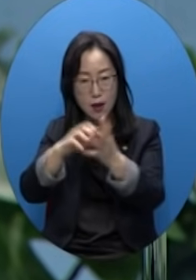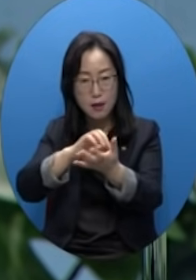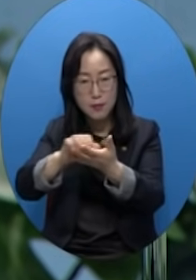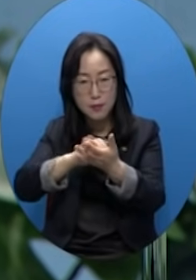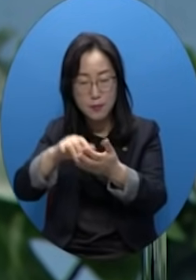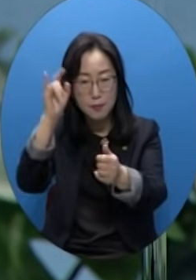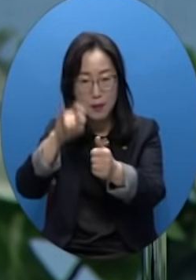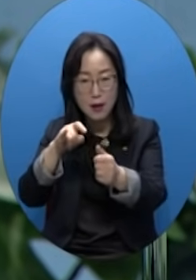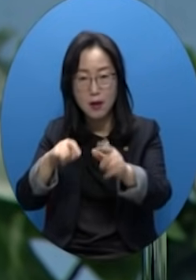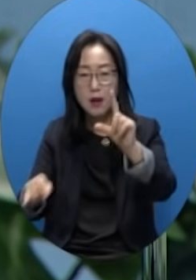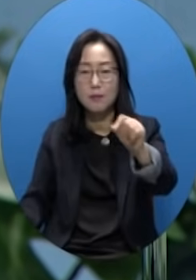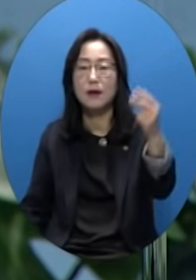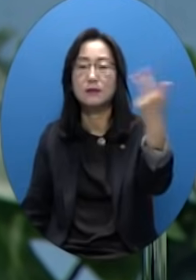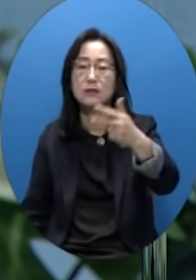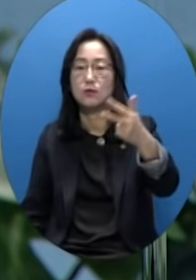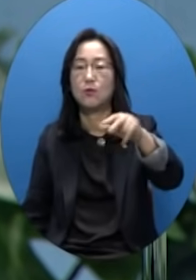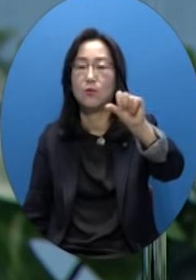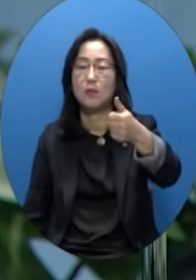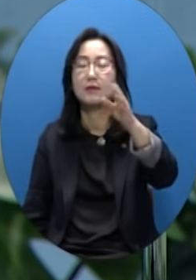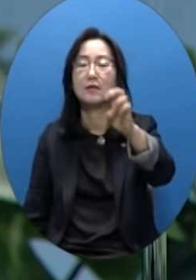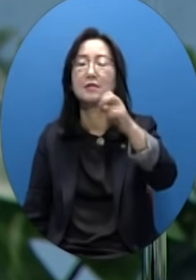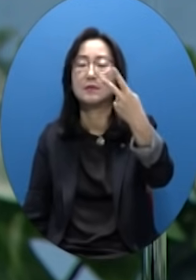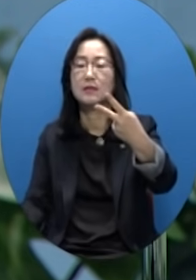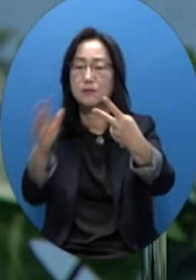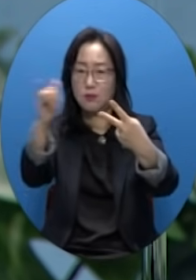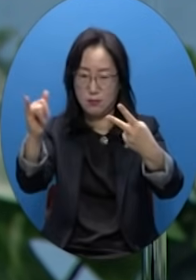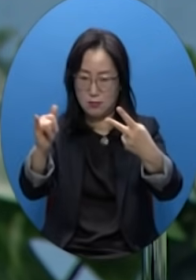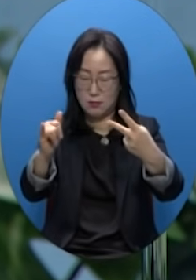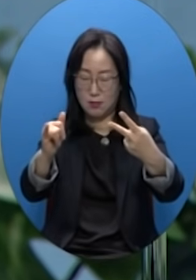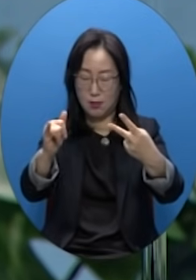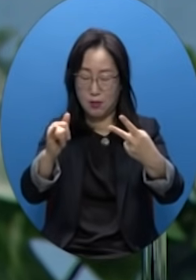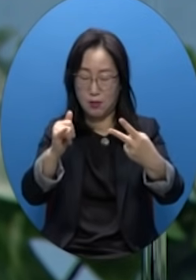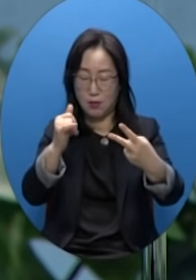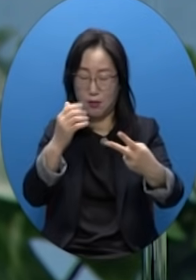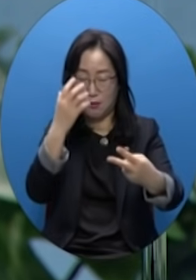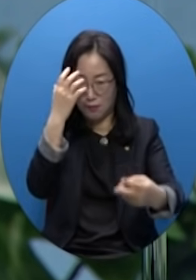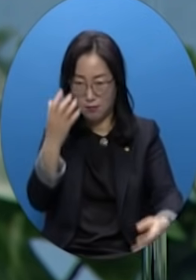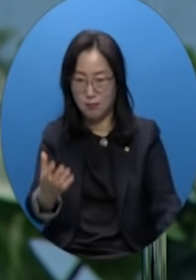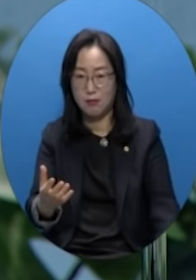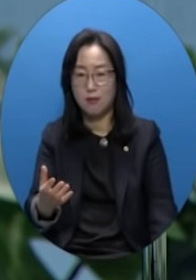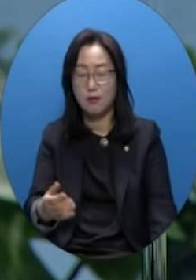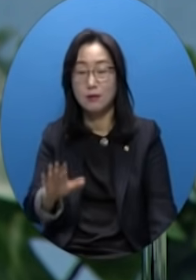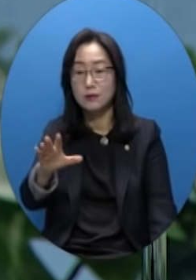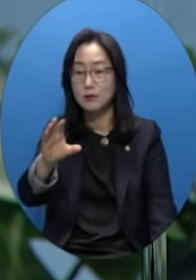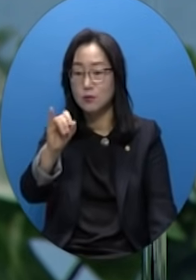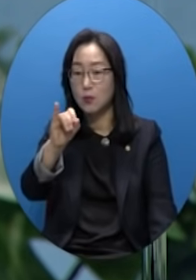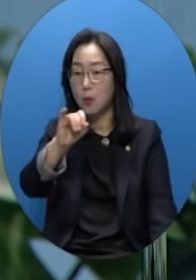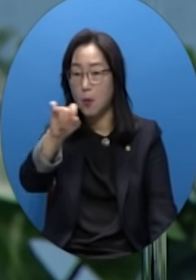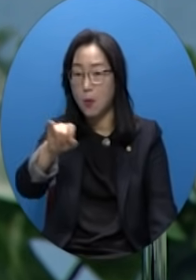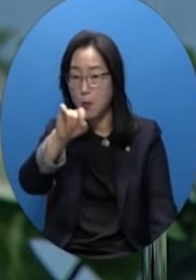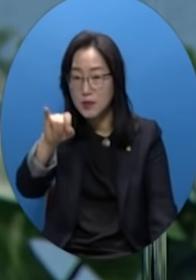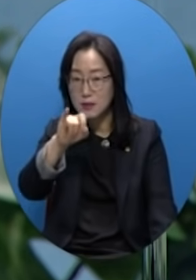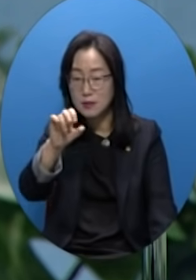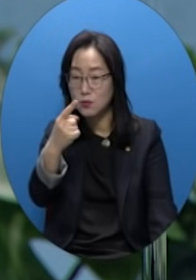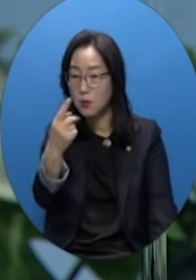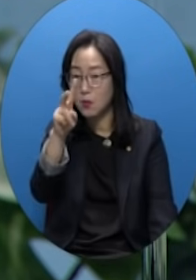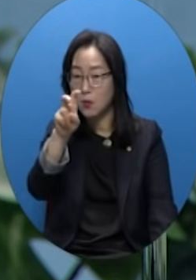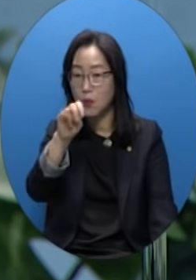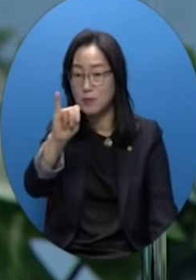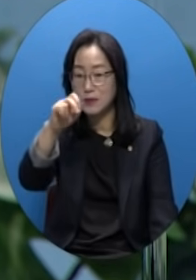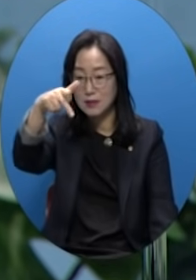7540 2명이 나왔다 여기를 합니다 이 오미 그런 이라고 하는 면적이